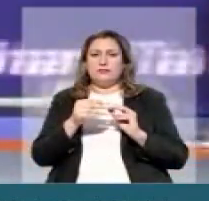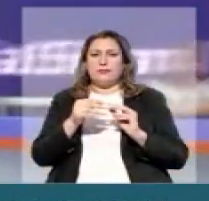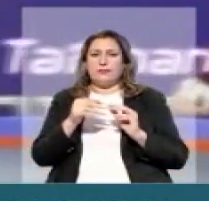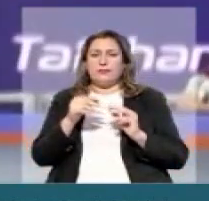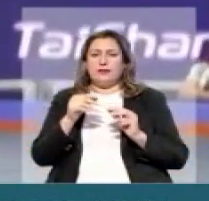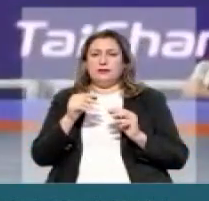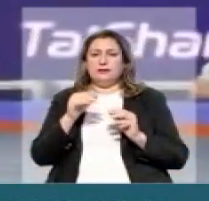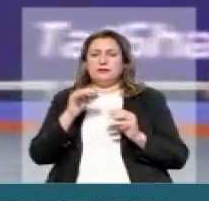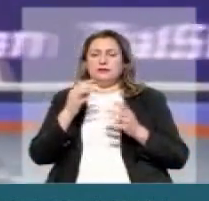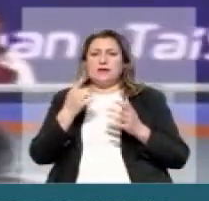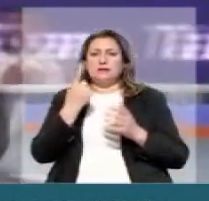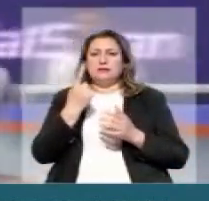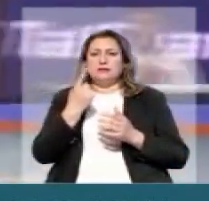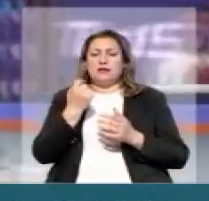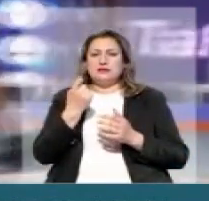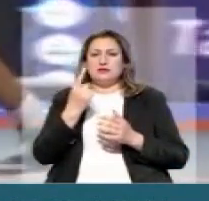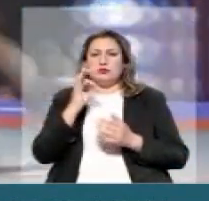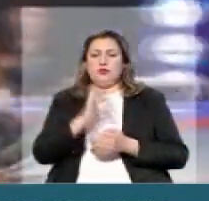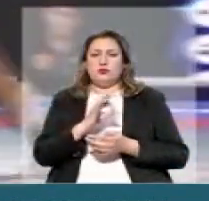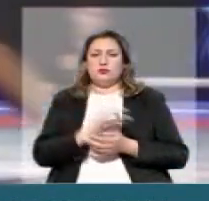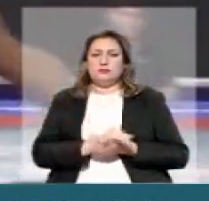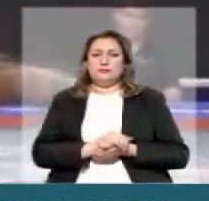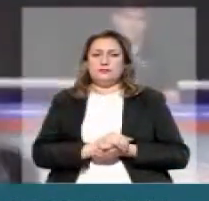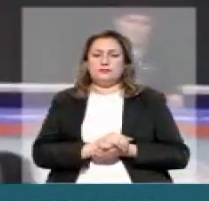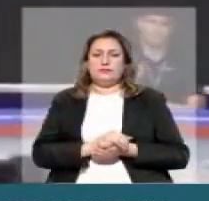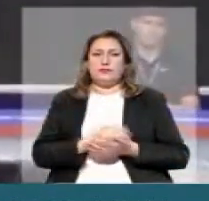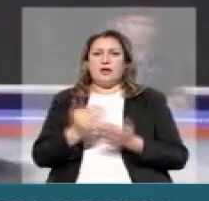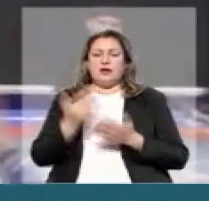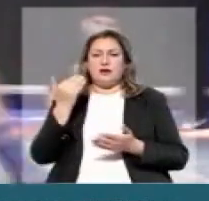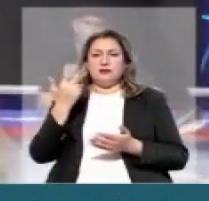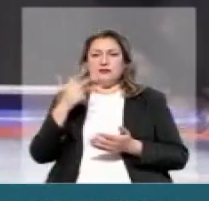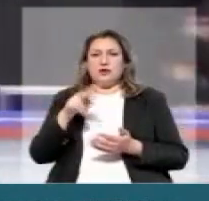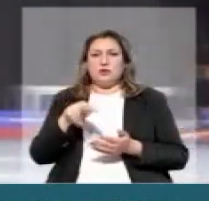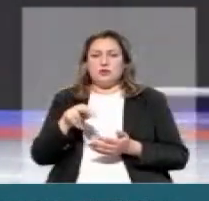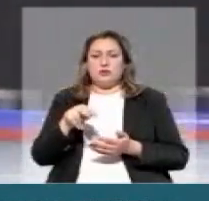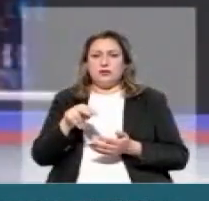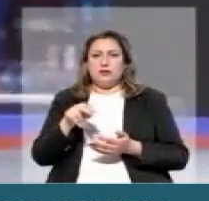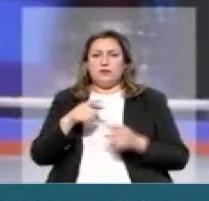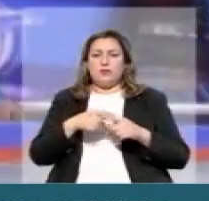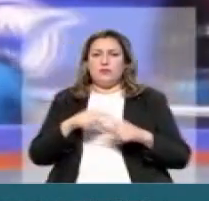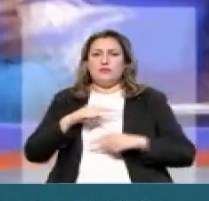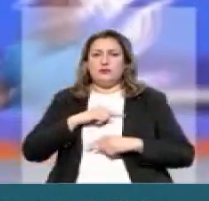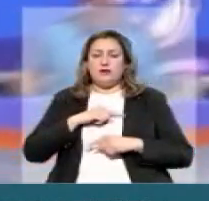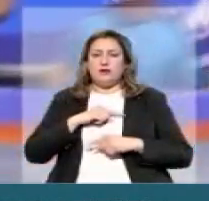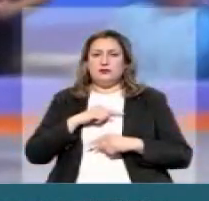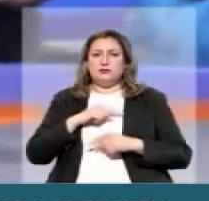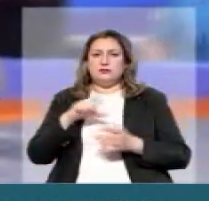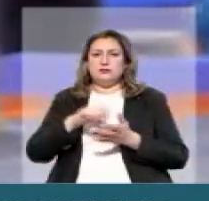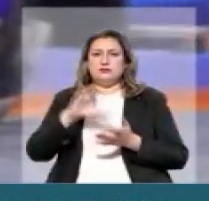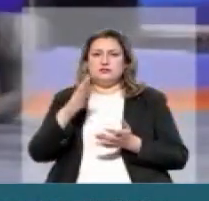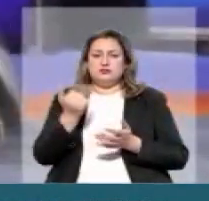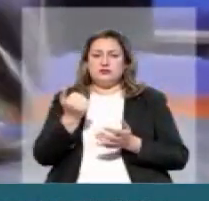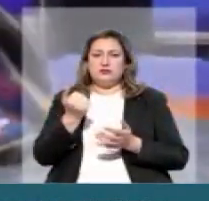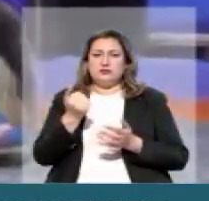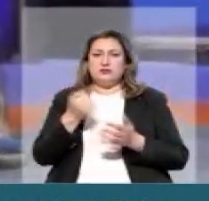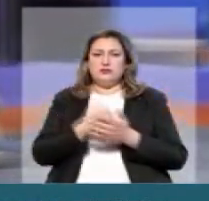жартылай финалда 92 келі салмақта ақш елінің өкілі Максвелл Райан Макнеллиді орта жолда қалдырып кеткен болатын.